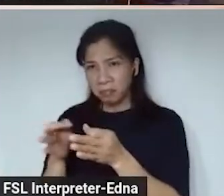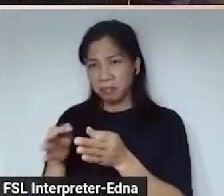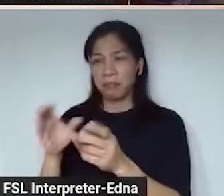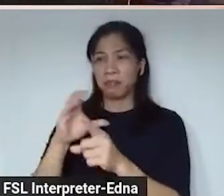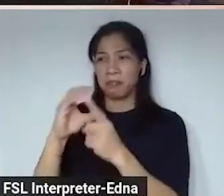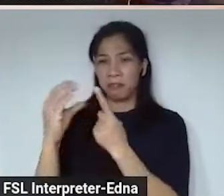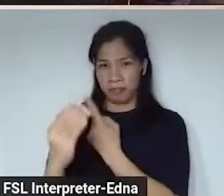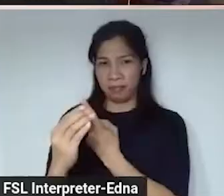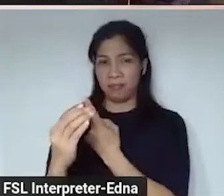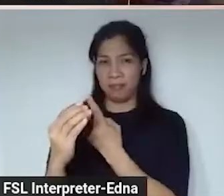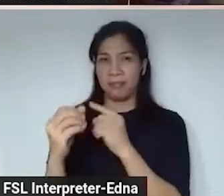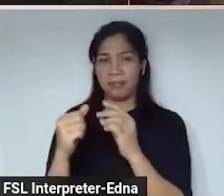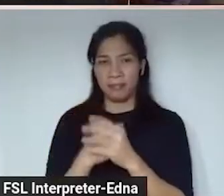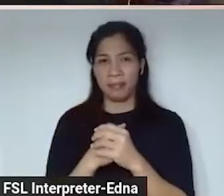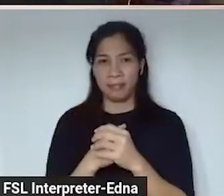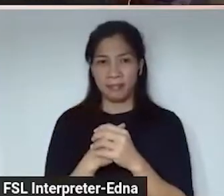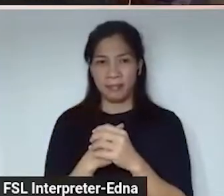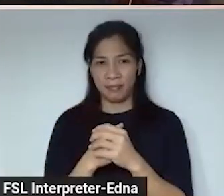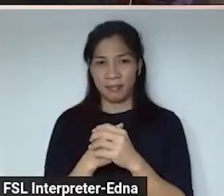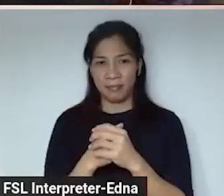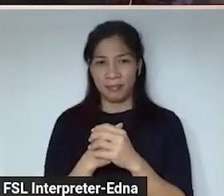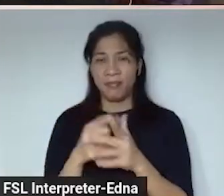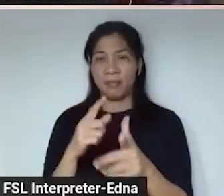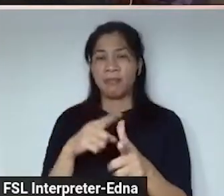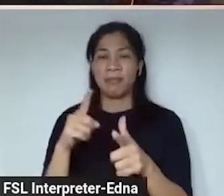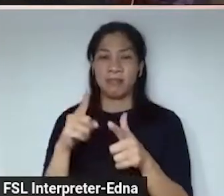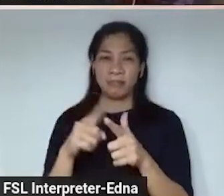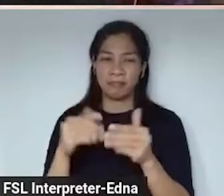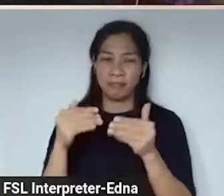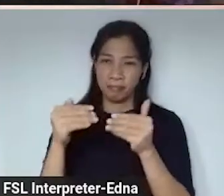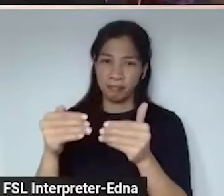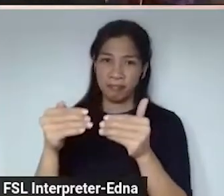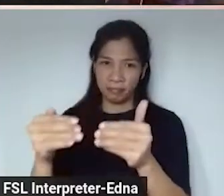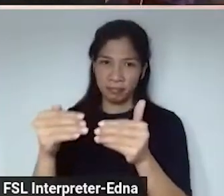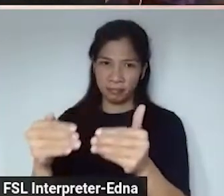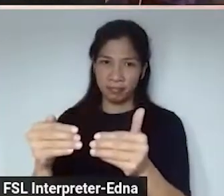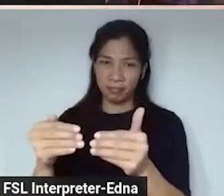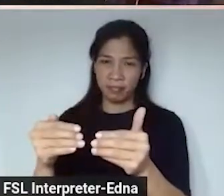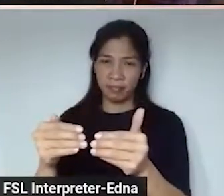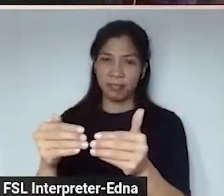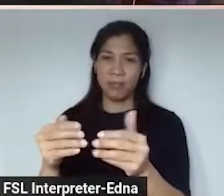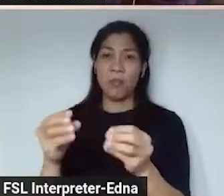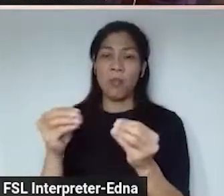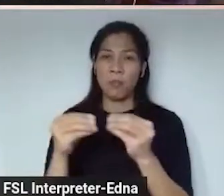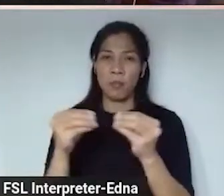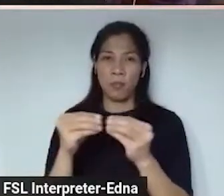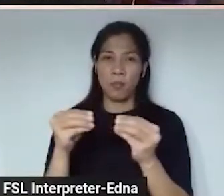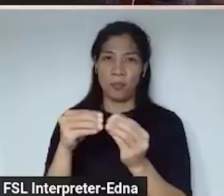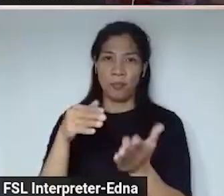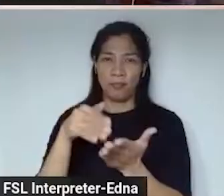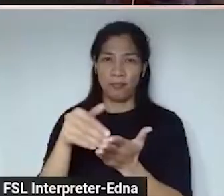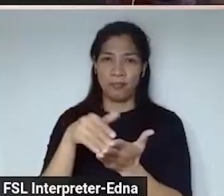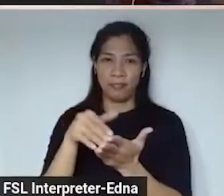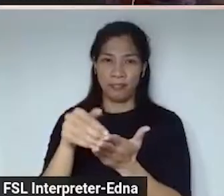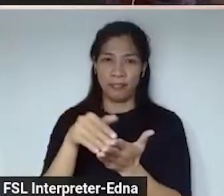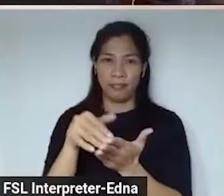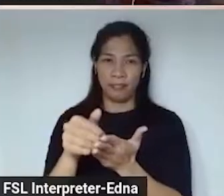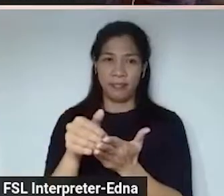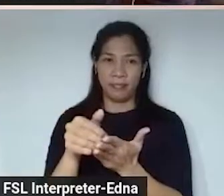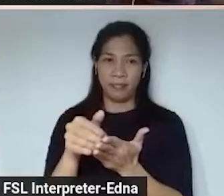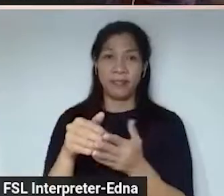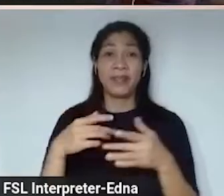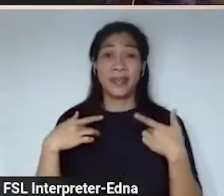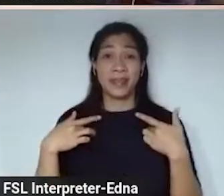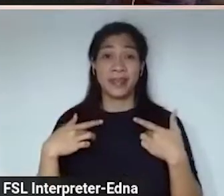the muscles, over time, talaga manghihina pa ako. So, medyo nakaka-depress talaga siya,